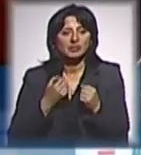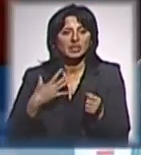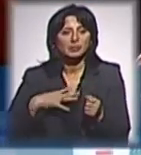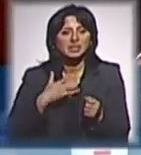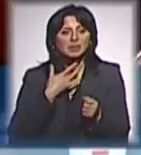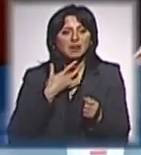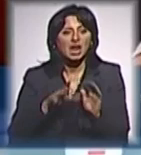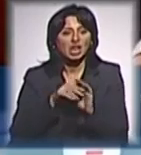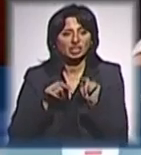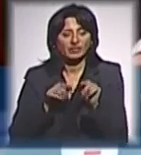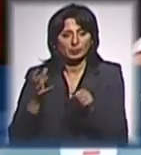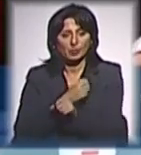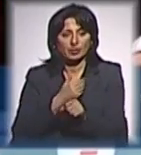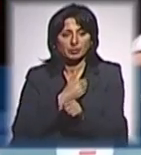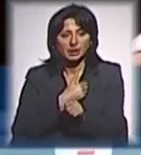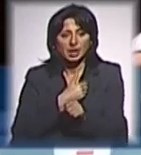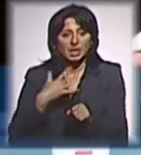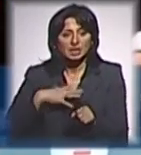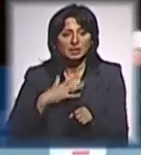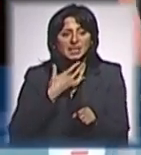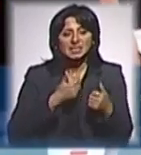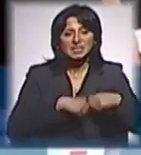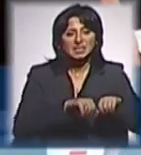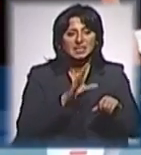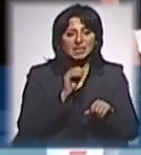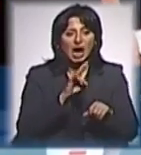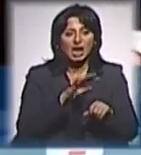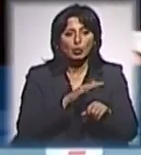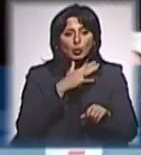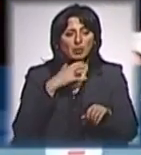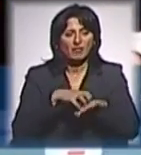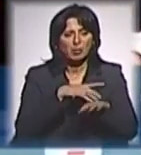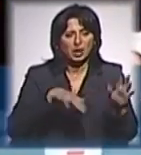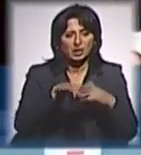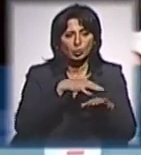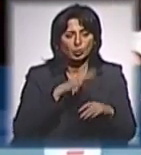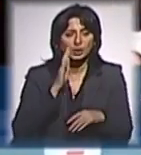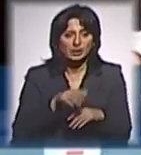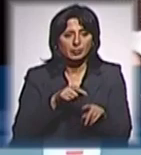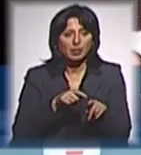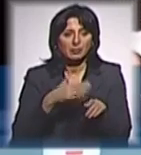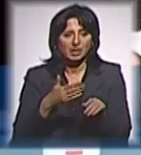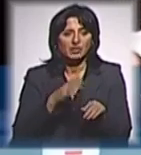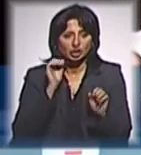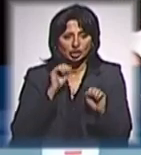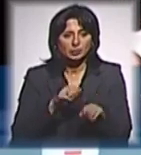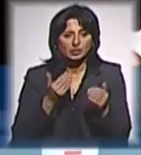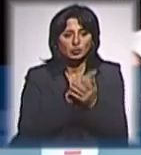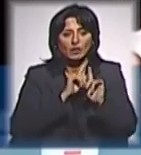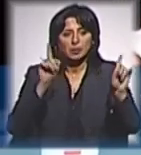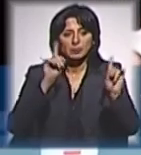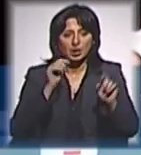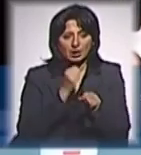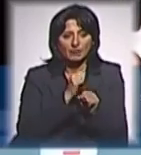თბილისის მერის არჩევნები რა შეიძლება თბილისის საკრებულო იქნება მრავალპარტიული და ჩვენ ფიქრობთ რომ ამხრივად შევძლებთ ნოვაციის